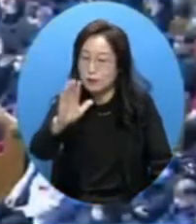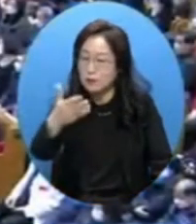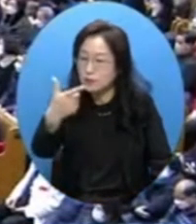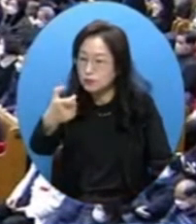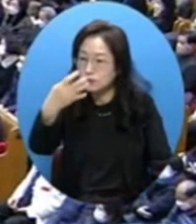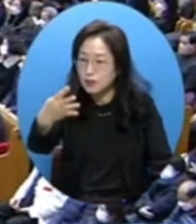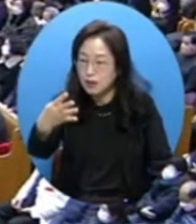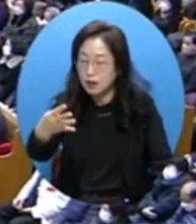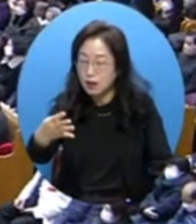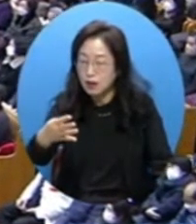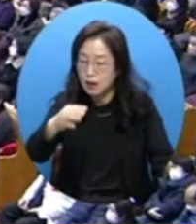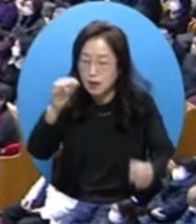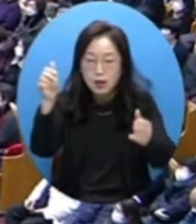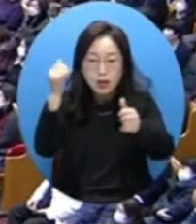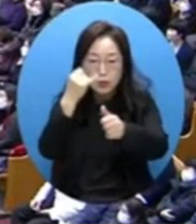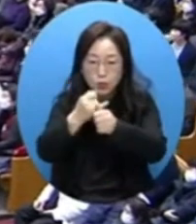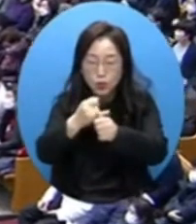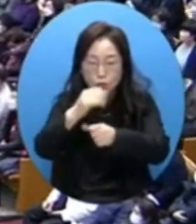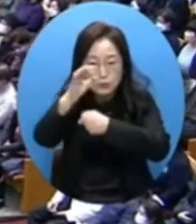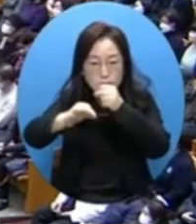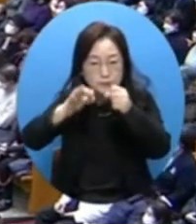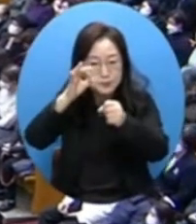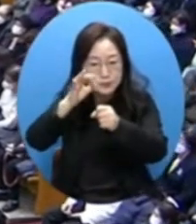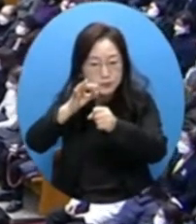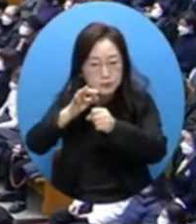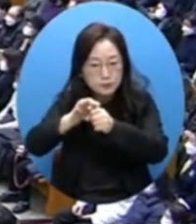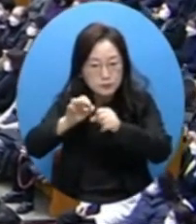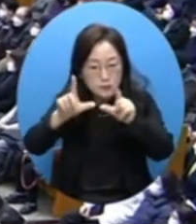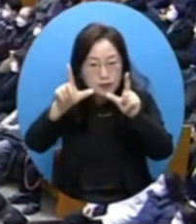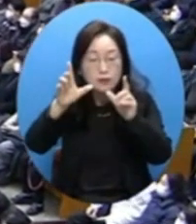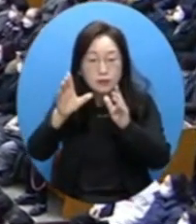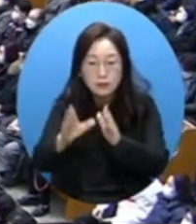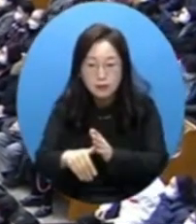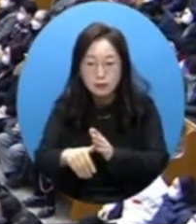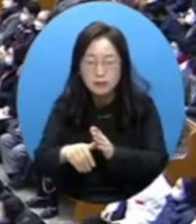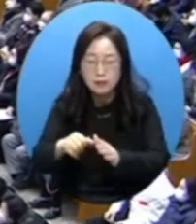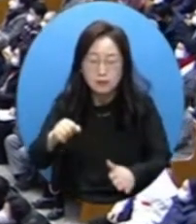1864년 결혼한 지 10년이 되던 해 이기지 못한